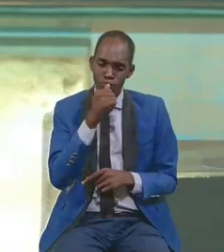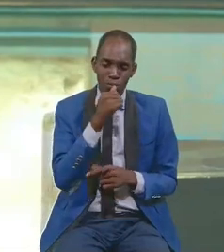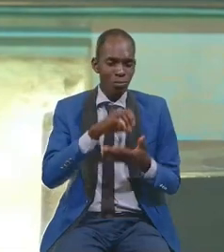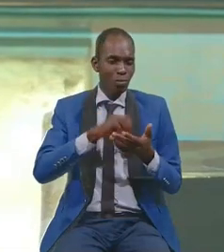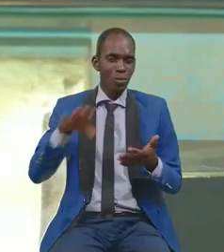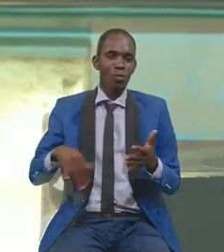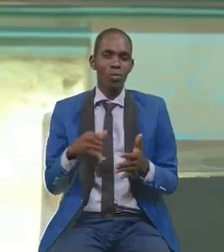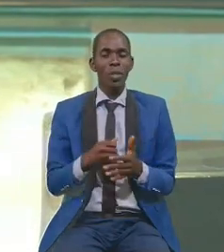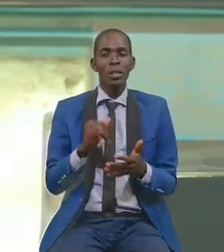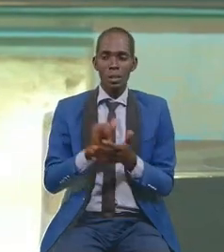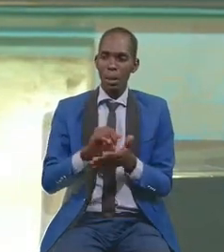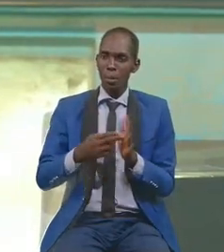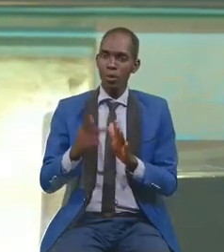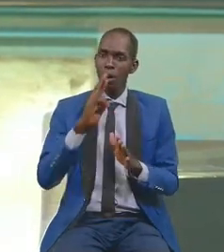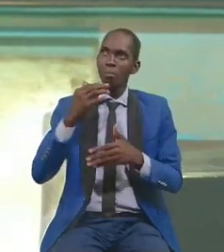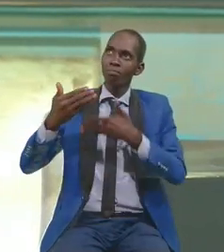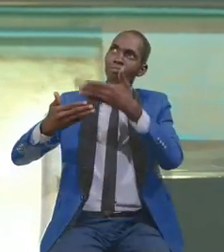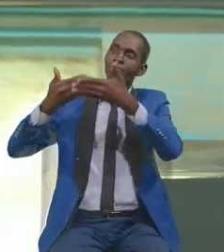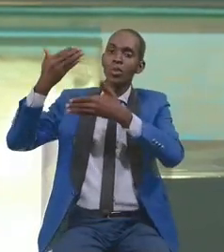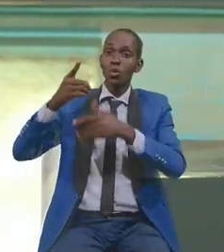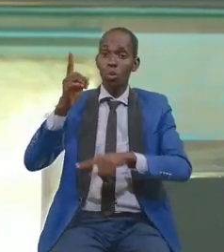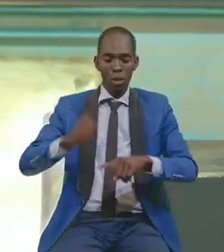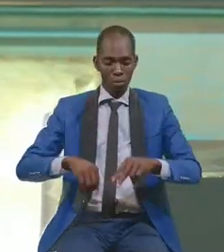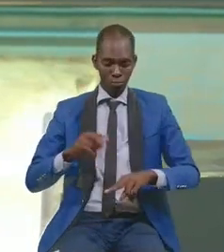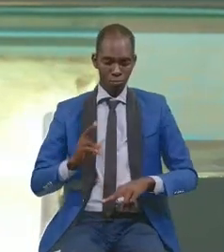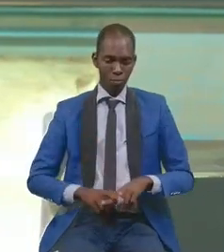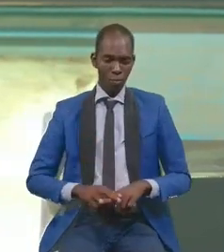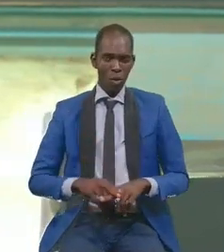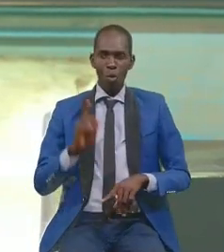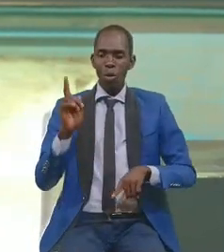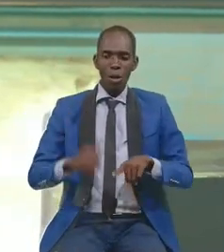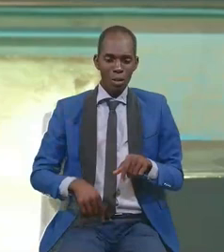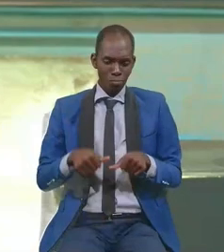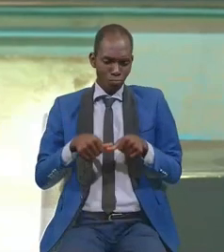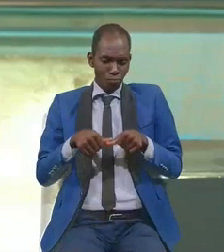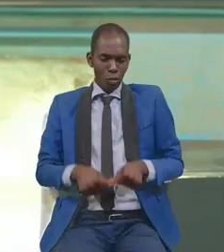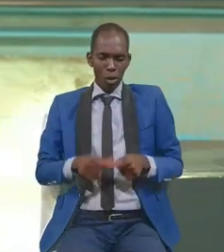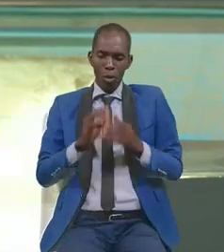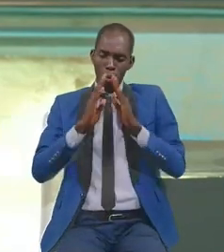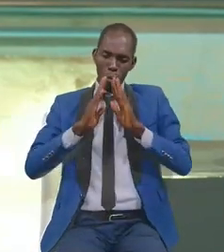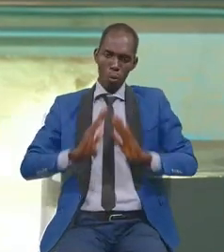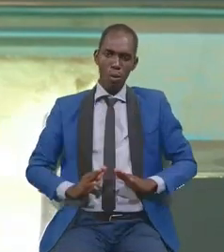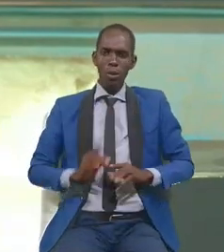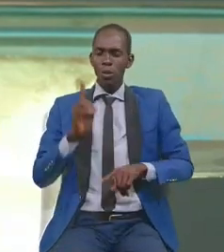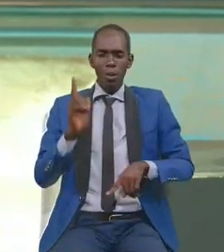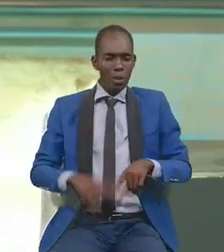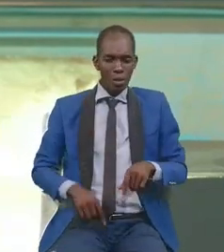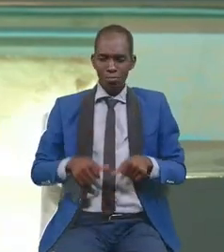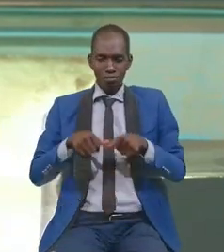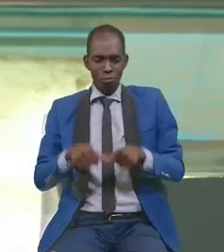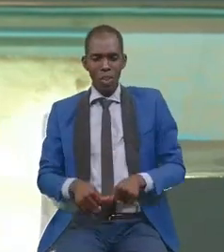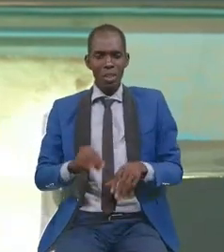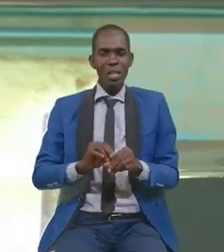progrès. Tu ne peux pas t'asseoir, tu ne peux pas rester sur place, tu ne peux pas être stable quelque